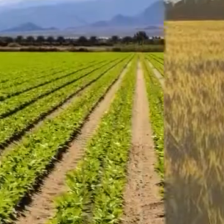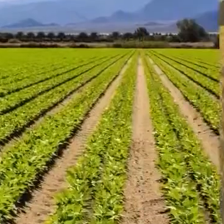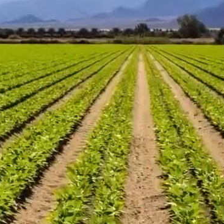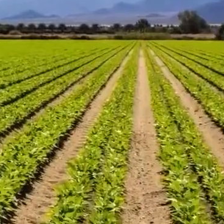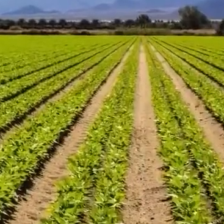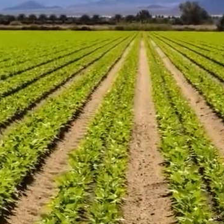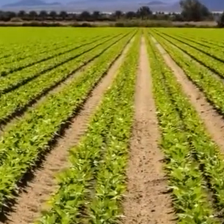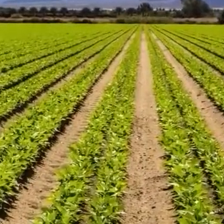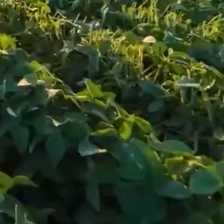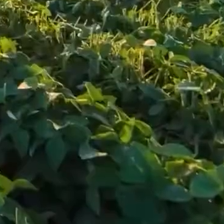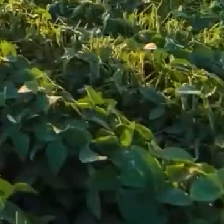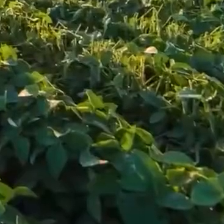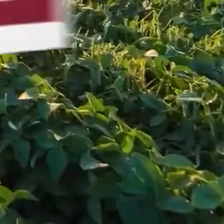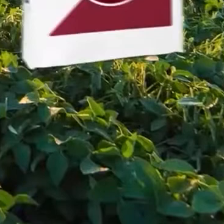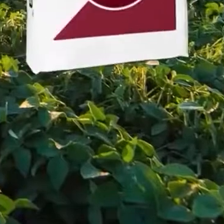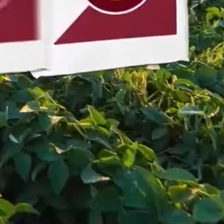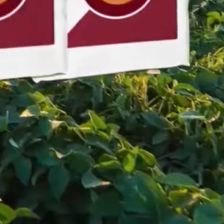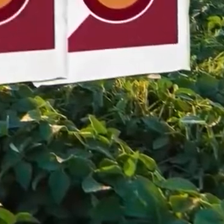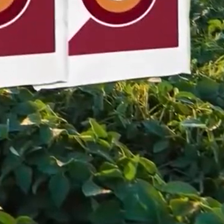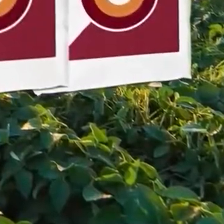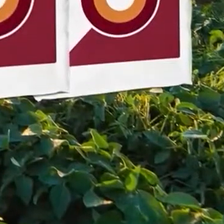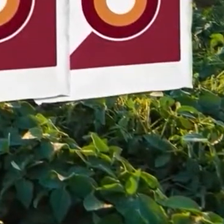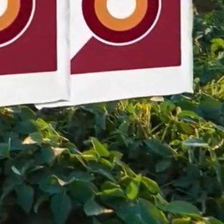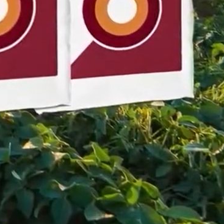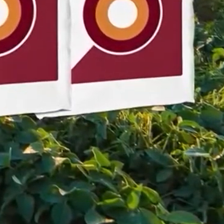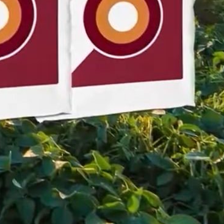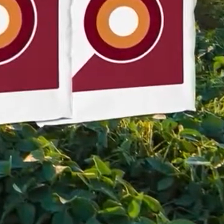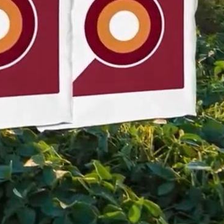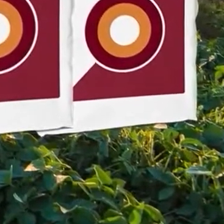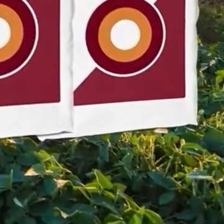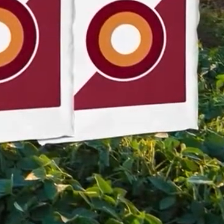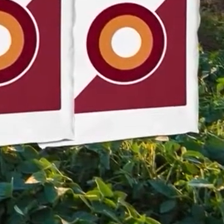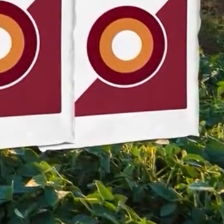комплексные НПК-удобрения «Аврора» от «Еврохим». Узнай подробности по телефону